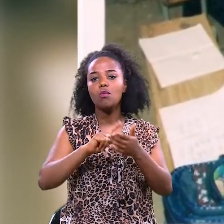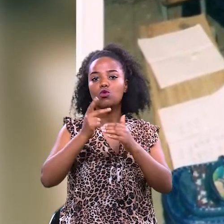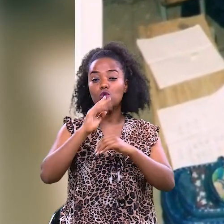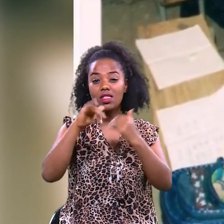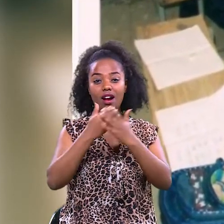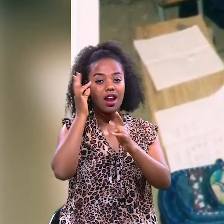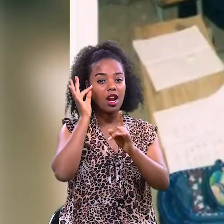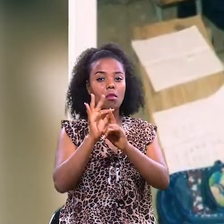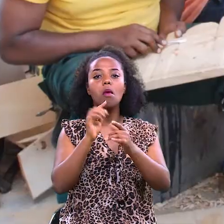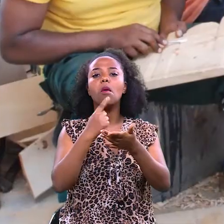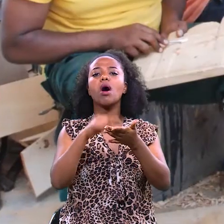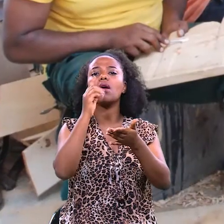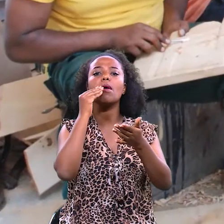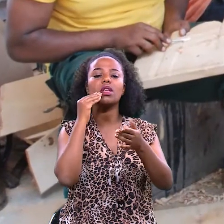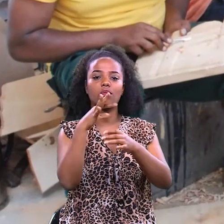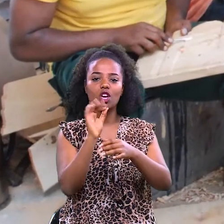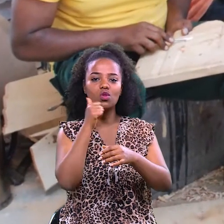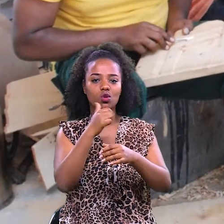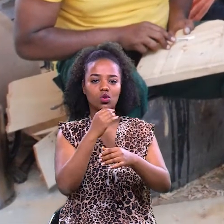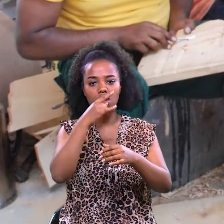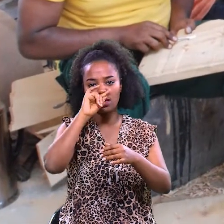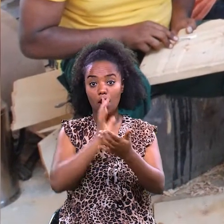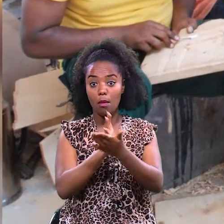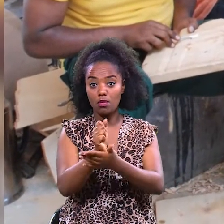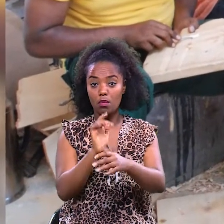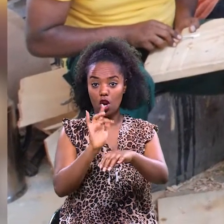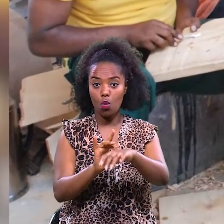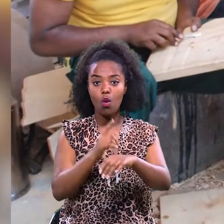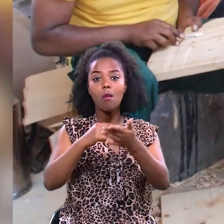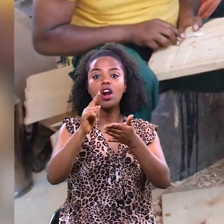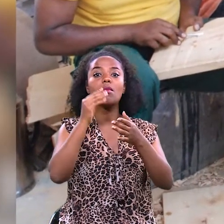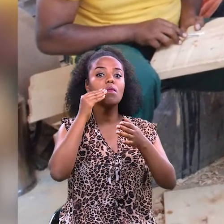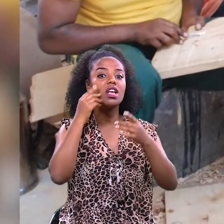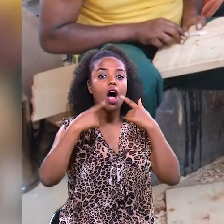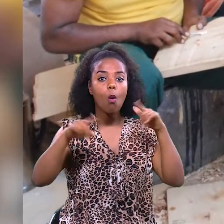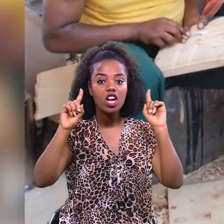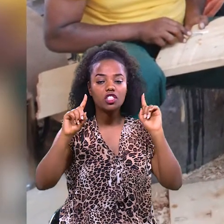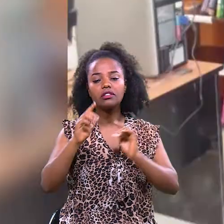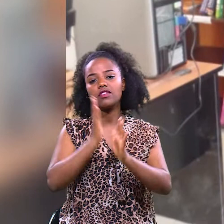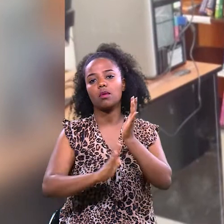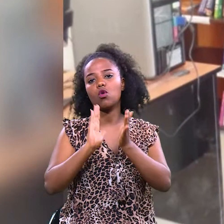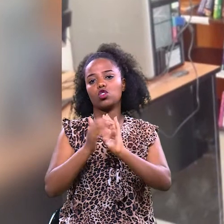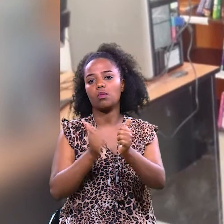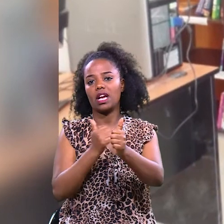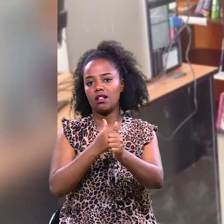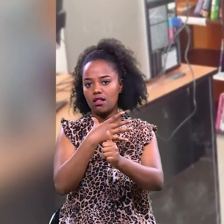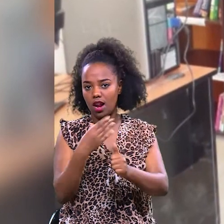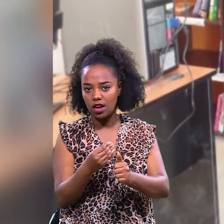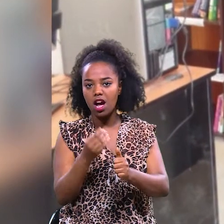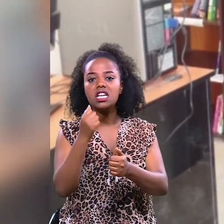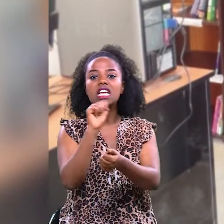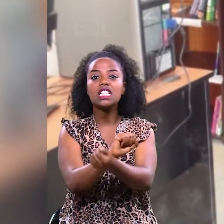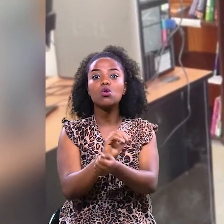ነው። የፕሮጀክቱ አጠቃላይ ዓላማ በማረሚያ ቤት የሚገኙ የሴቶችና ህጻናትን መብት የሚነኩ የማረሚያ ቤት አዋጆች